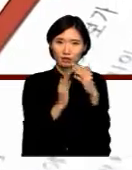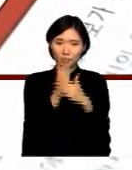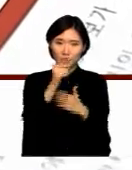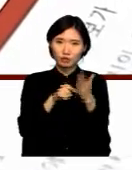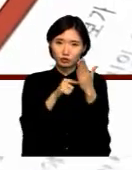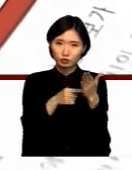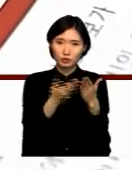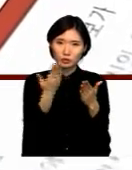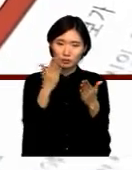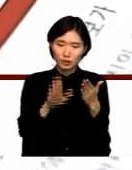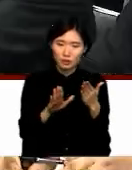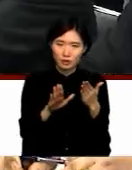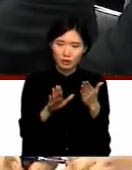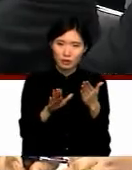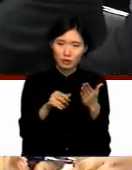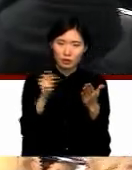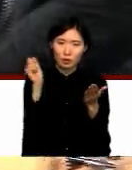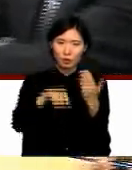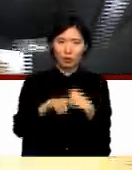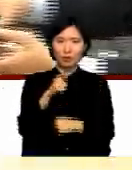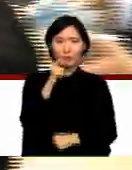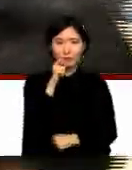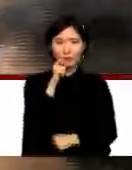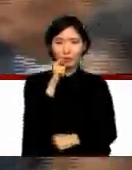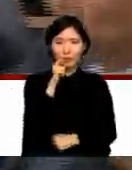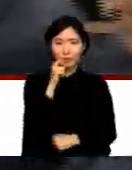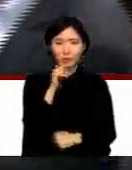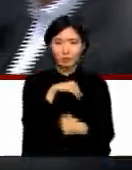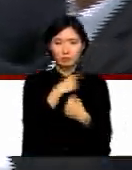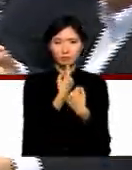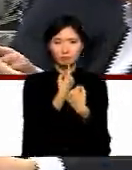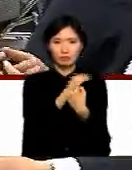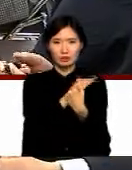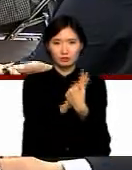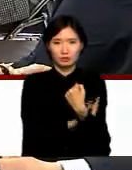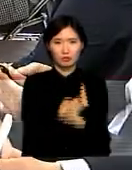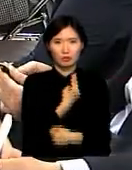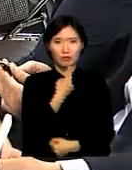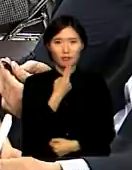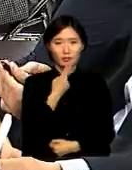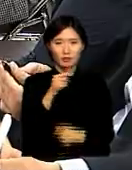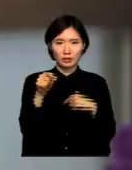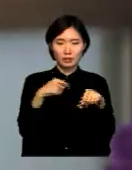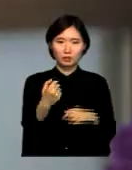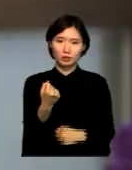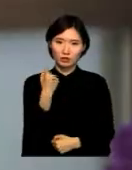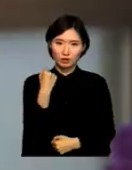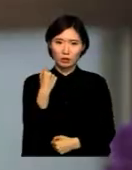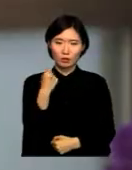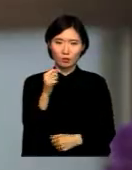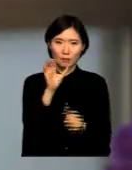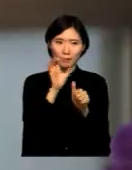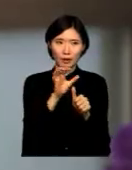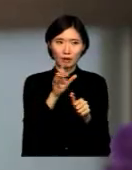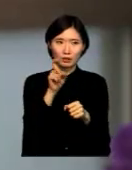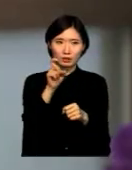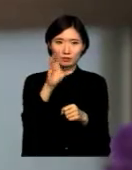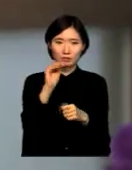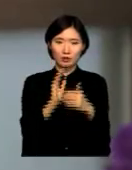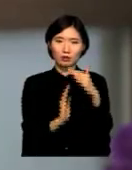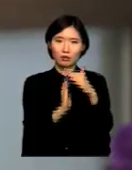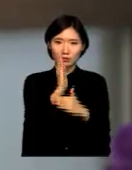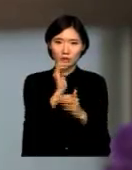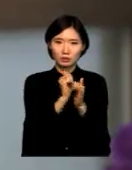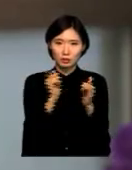추진했지만 관철시키지 못했다며 무능한 행정력의 단면이라고 받아쳤습니다. 10만이 넘는 시민들이 사는 그